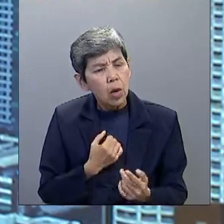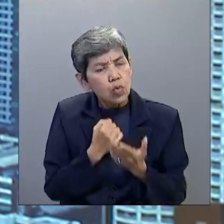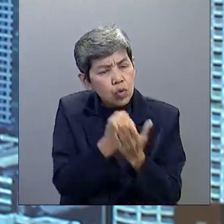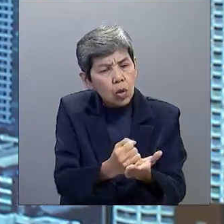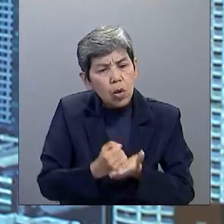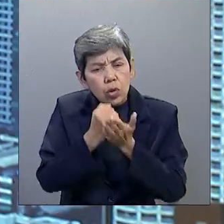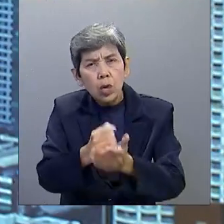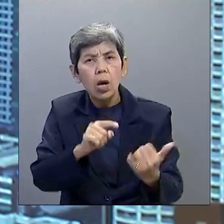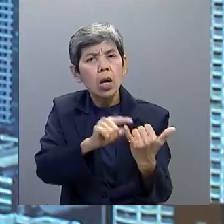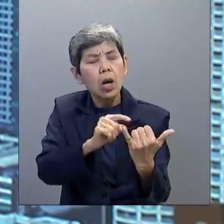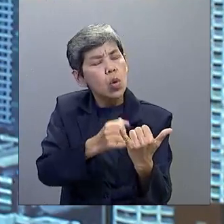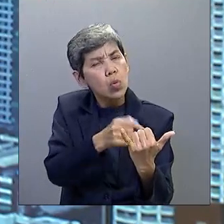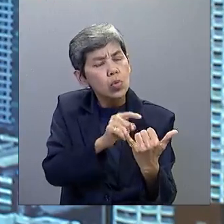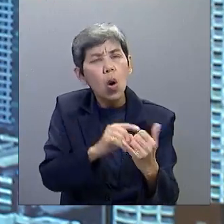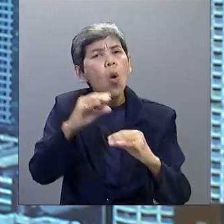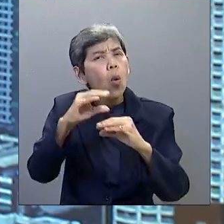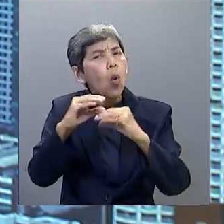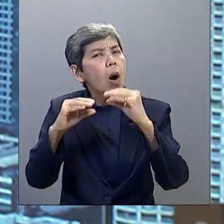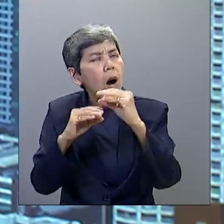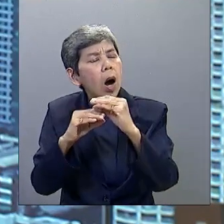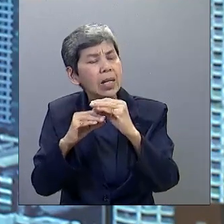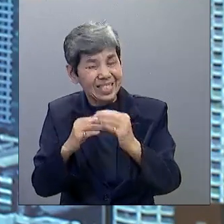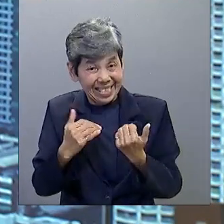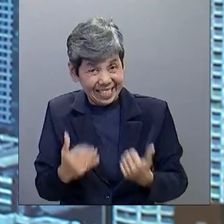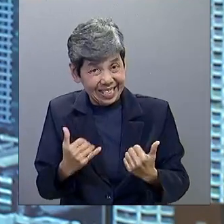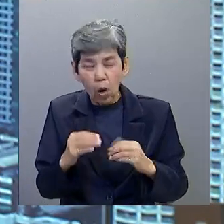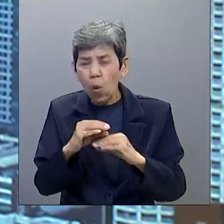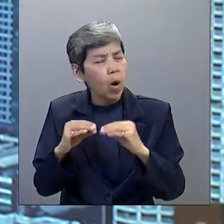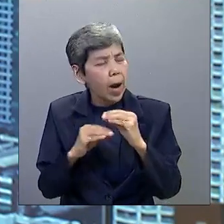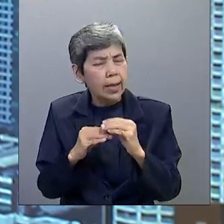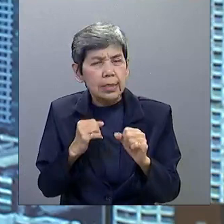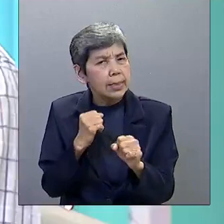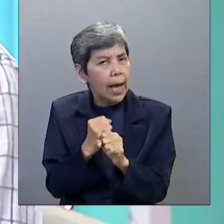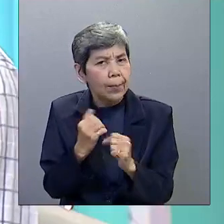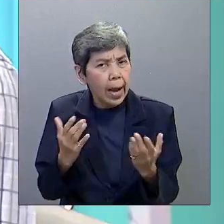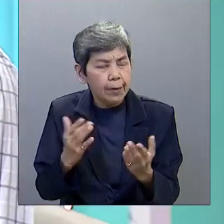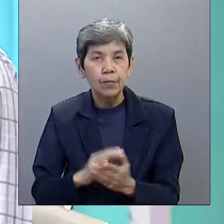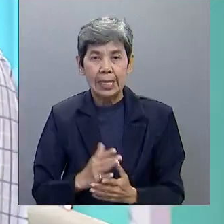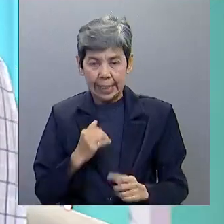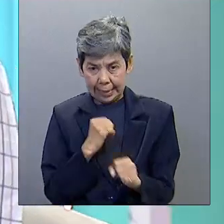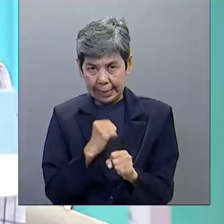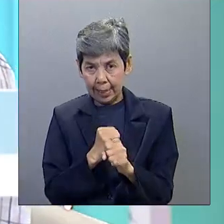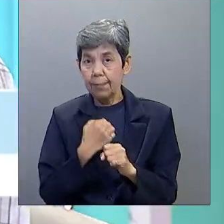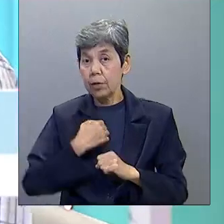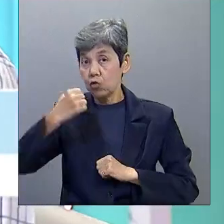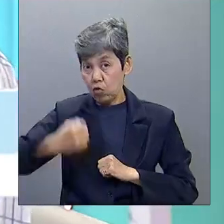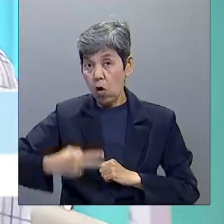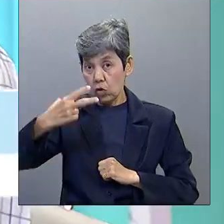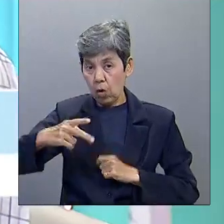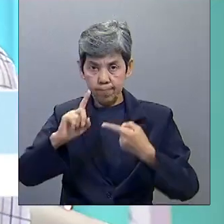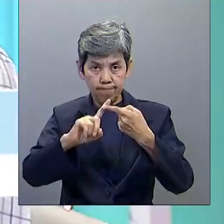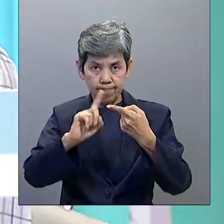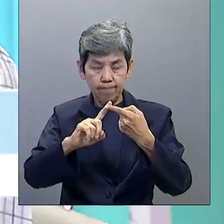พี่ๆคนไร้บ้านตรงนี้เนี่ยโครงการนี้ตอนนี้เป็นยังไงแล้วบ้างคะ ครับตอนนี้เราก็ทำอยู่2 ส่วนหลักๆนะครับ ส่วนแร